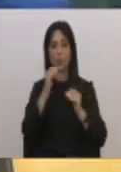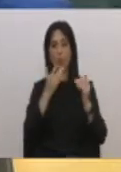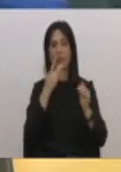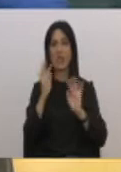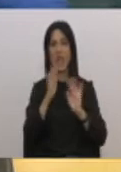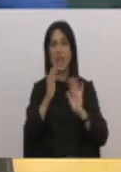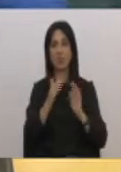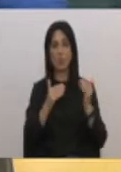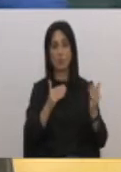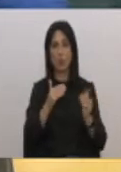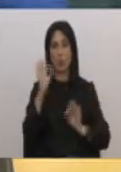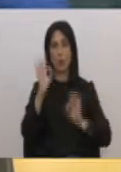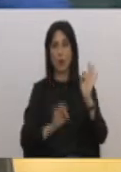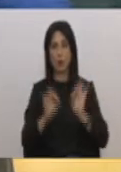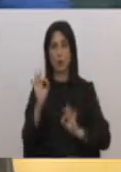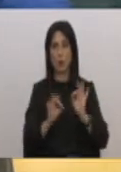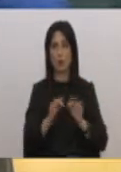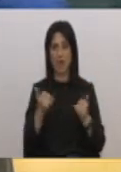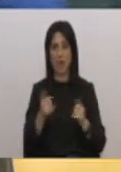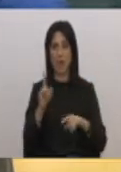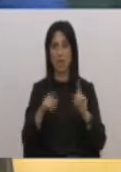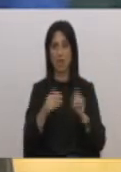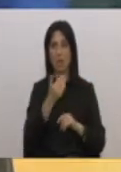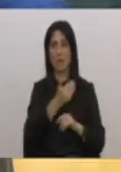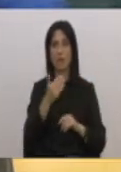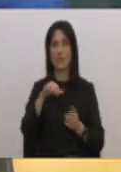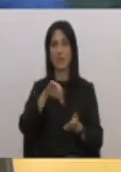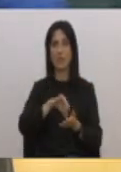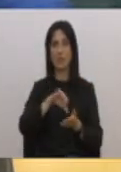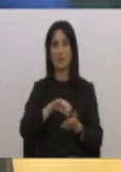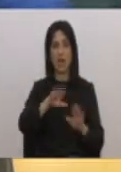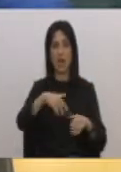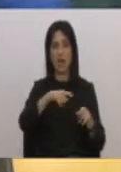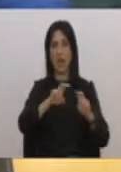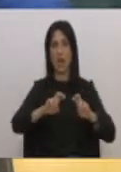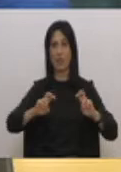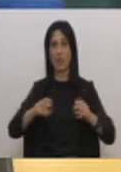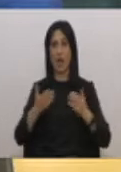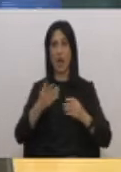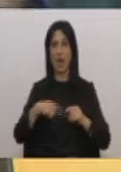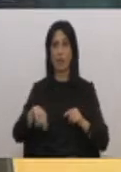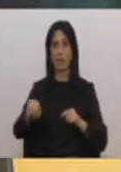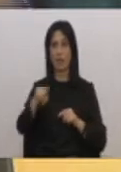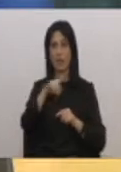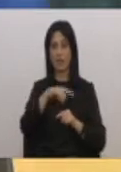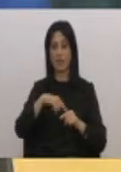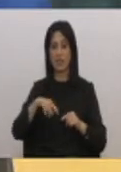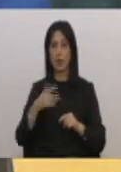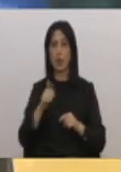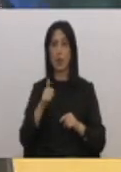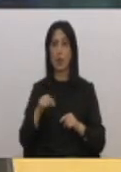მოძრაობის ხელწერა არის ეს. და ახლა ზოგიერთი მათი წარმომადგენელი რო არ არის აქ, ალბათ საზღურებს ზვერავენ, რომ